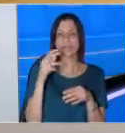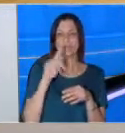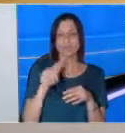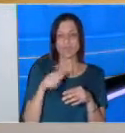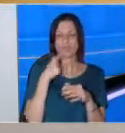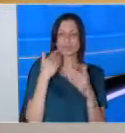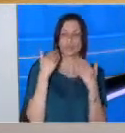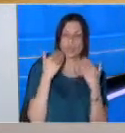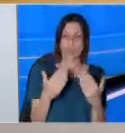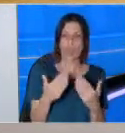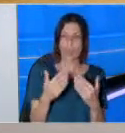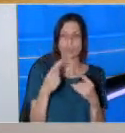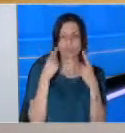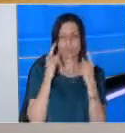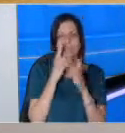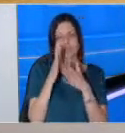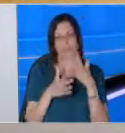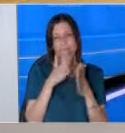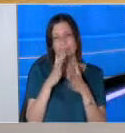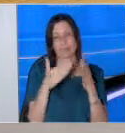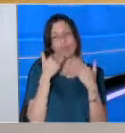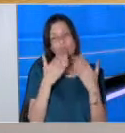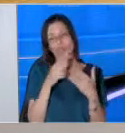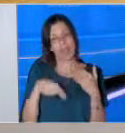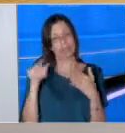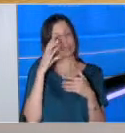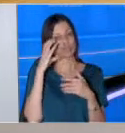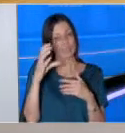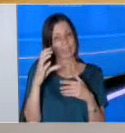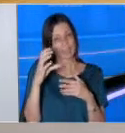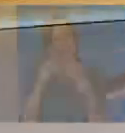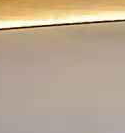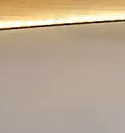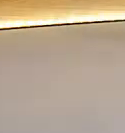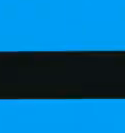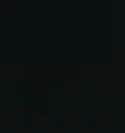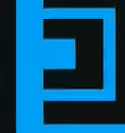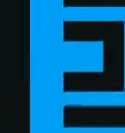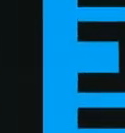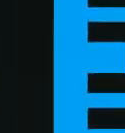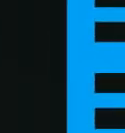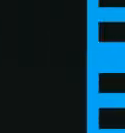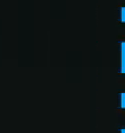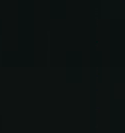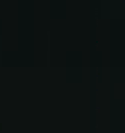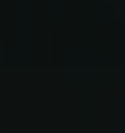נגיד תודה רבה ליוסף התנאי מלת ארגון לשפת הסימנים, ותודה לכם שצפיתם. להתראות.